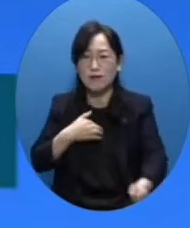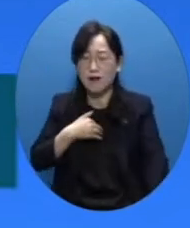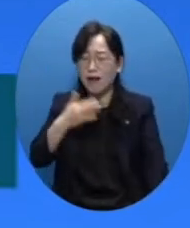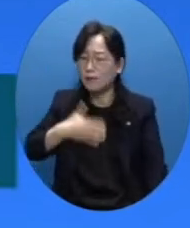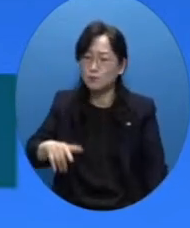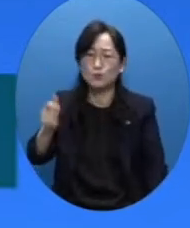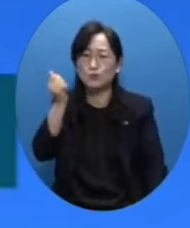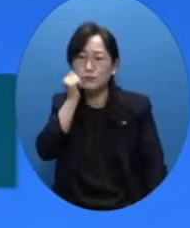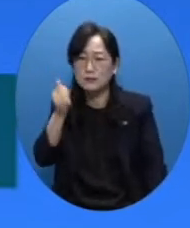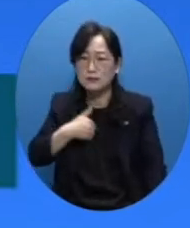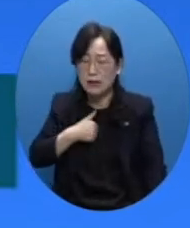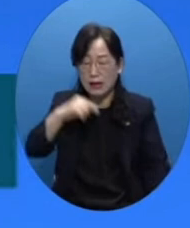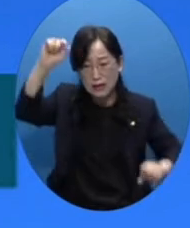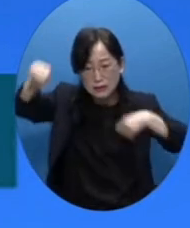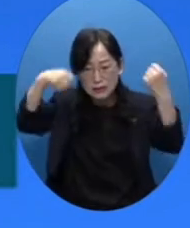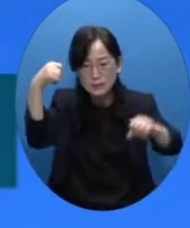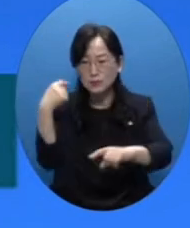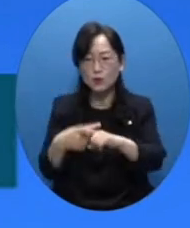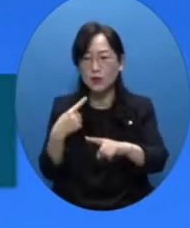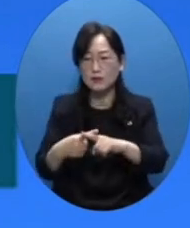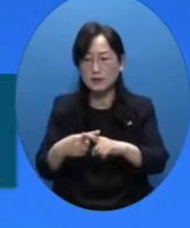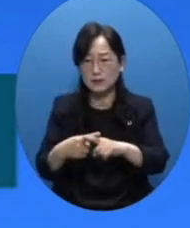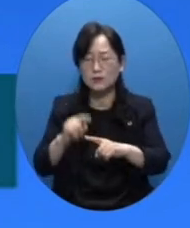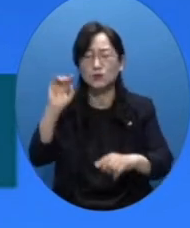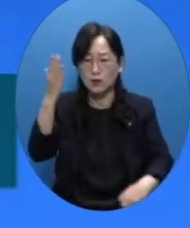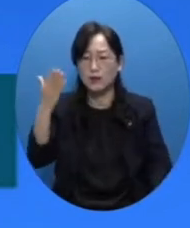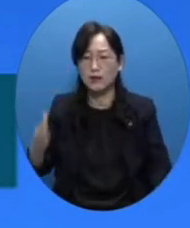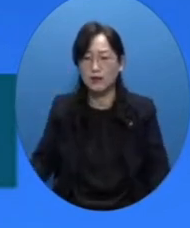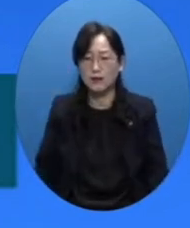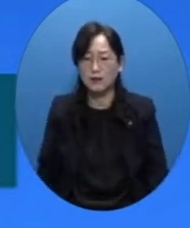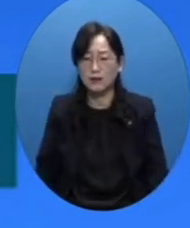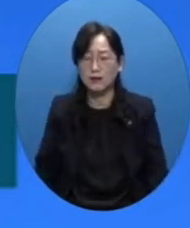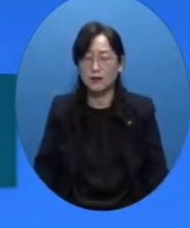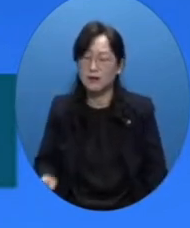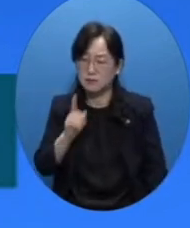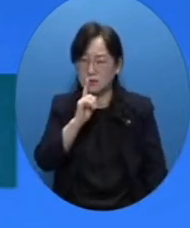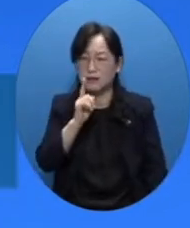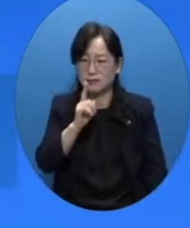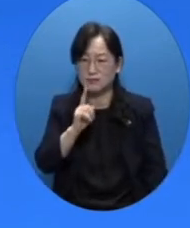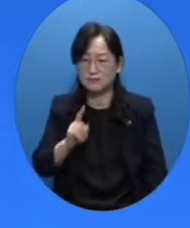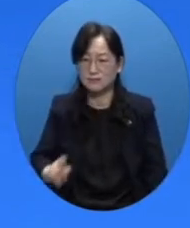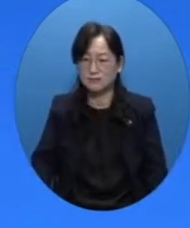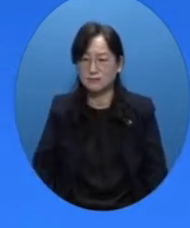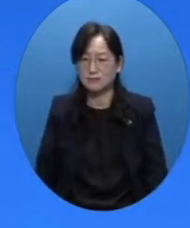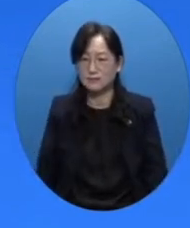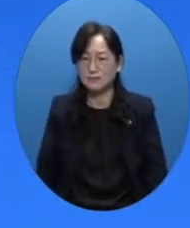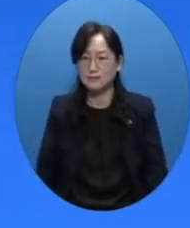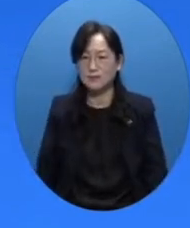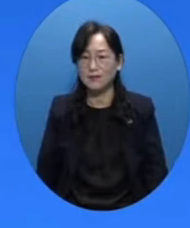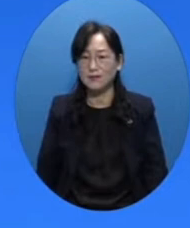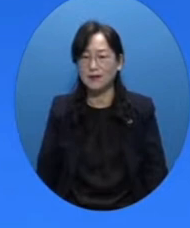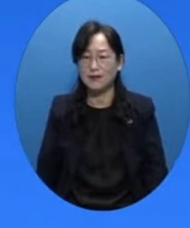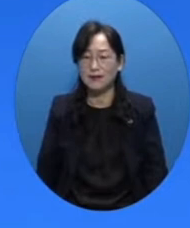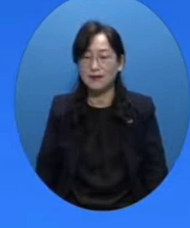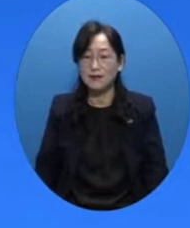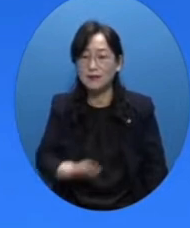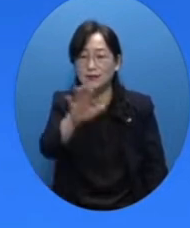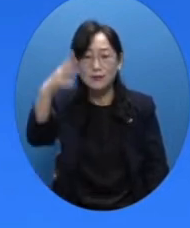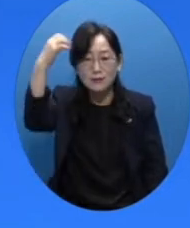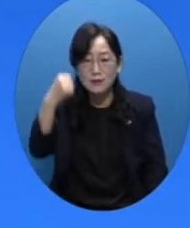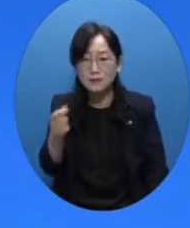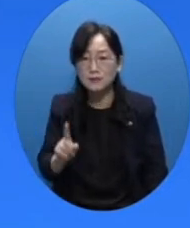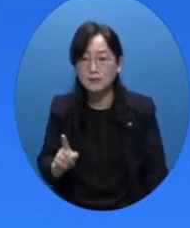못합니다 내가 진정 처럼 되었습니다 이렇게 표현되어 있습니다 그런데 어 우리가 기억해야 될 것은